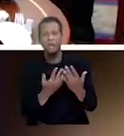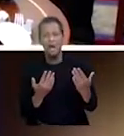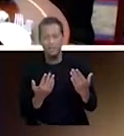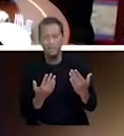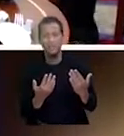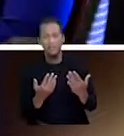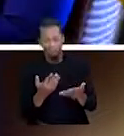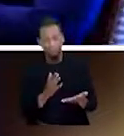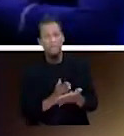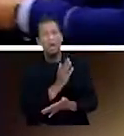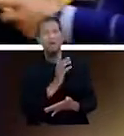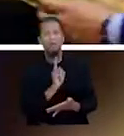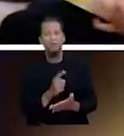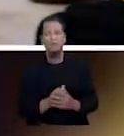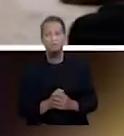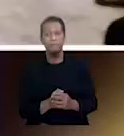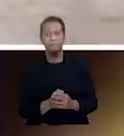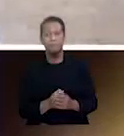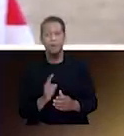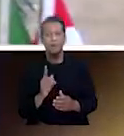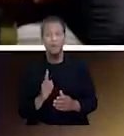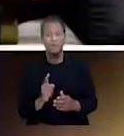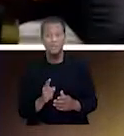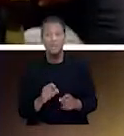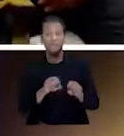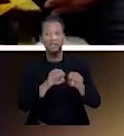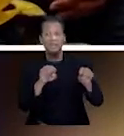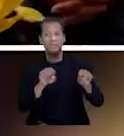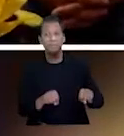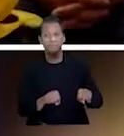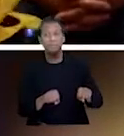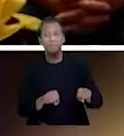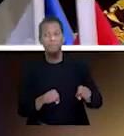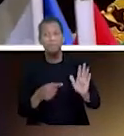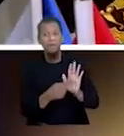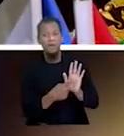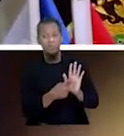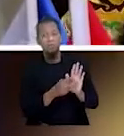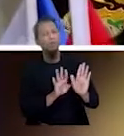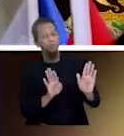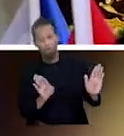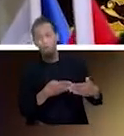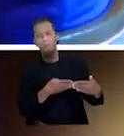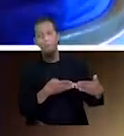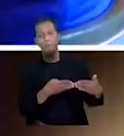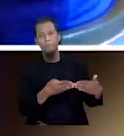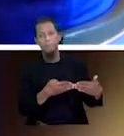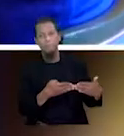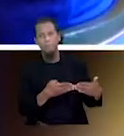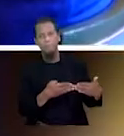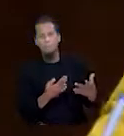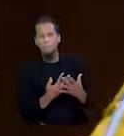dirampas. Jika terjadi sistem pemilu tertutup, maka rakyat tidak bisa